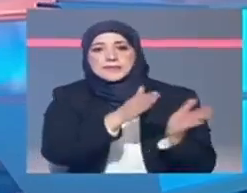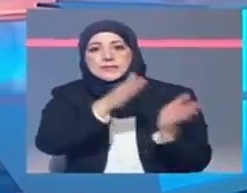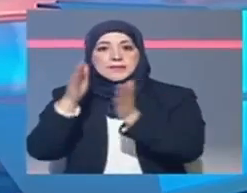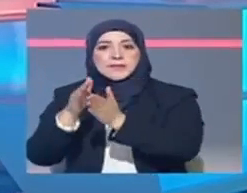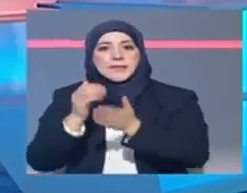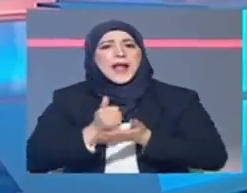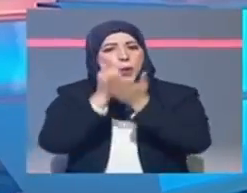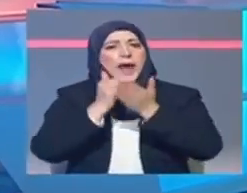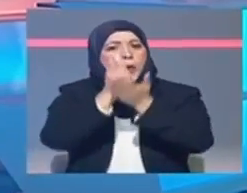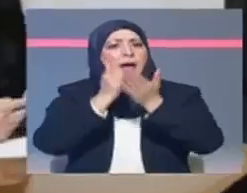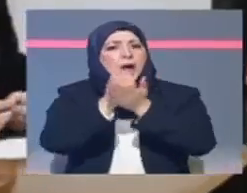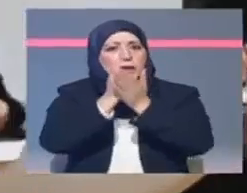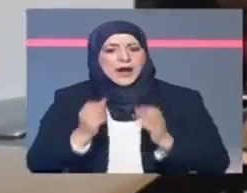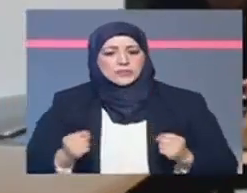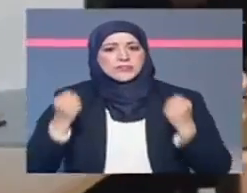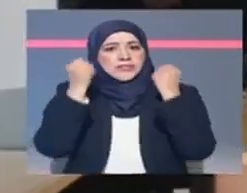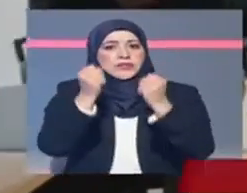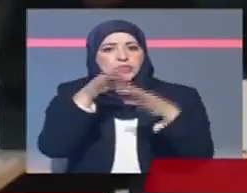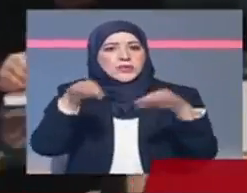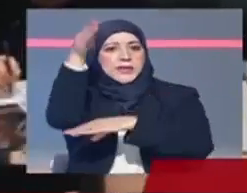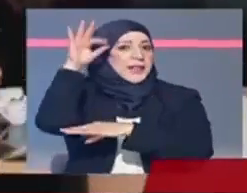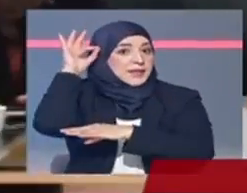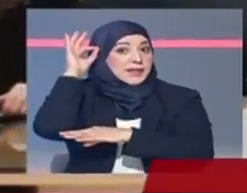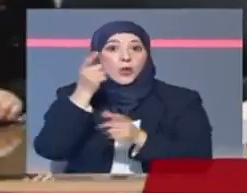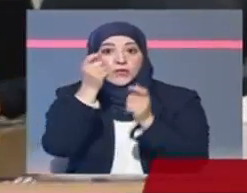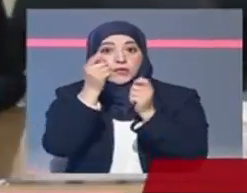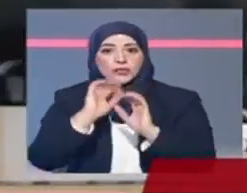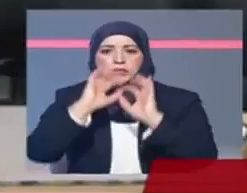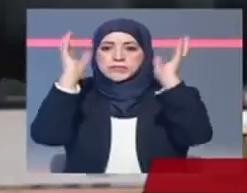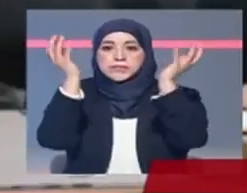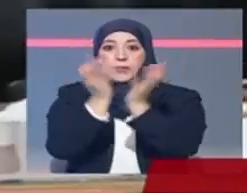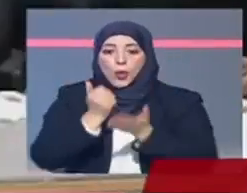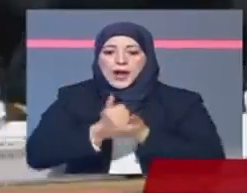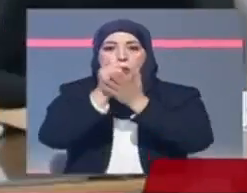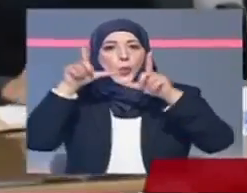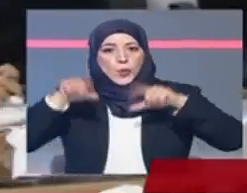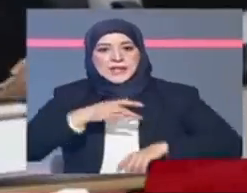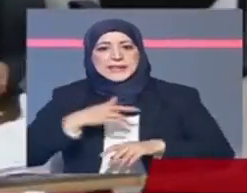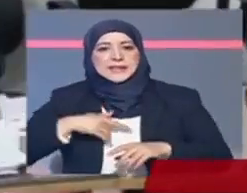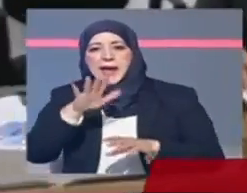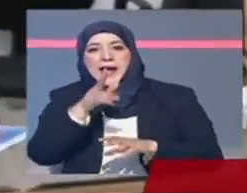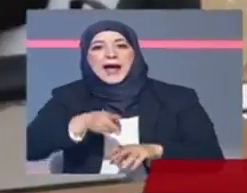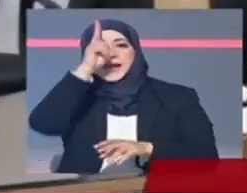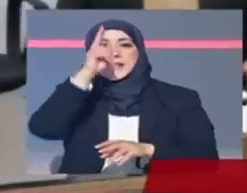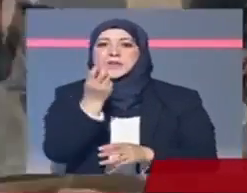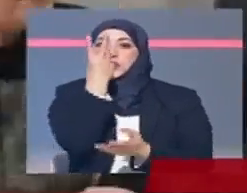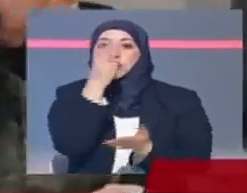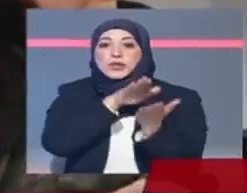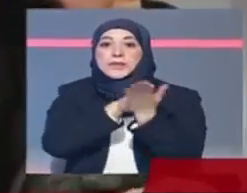معاضدة لجهود الدولة في الحرب على فيروس كورونا، بلغ حجم التبرعات لفائدة وزارة الصحة أكثر من